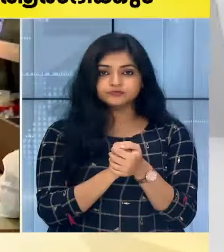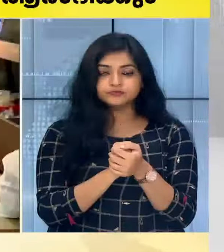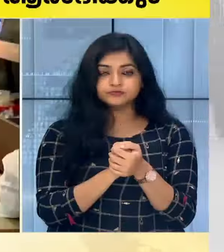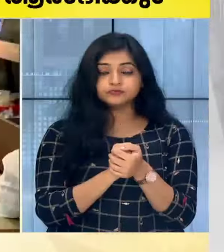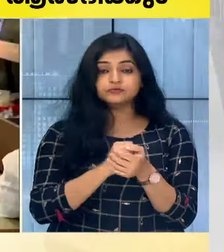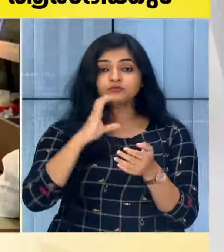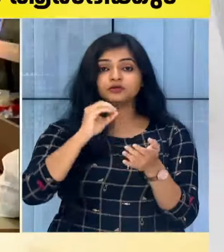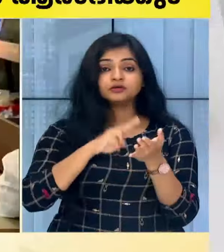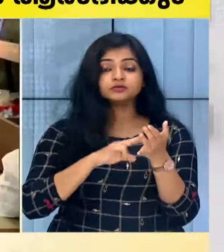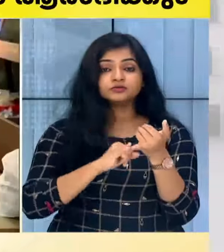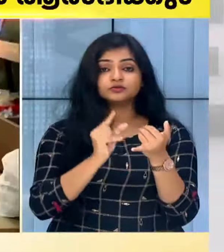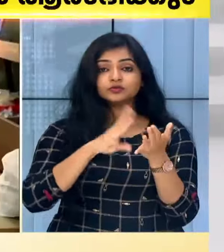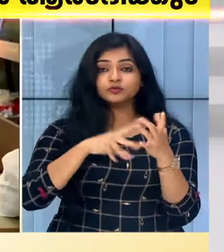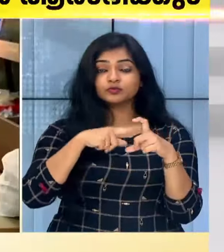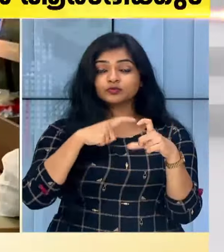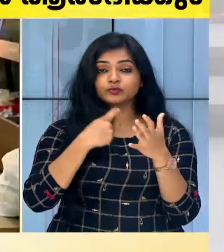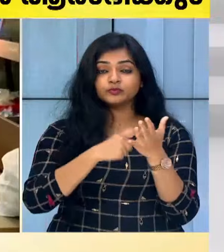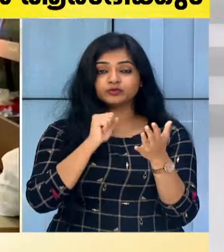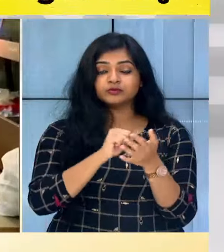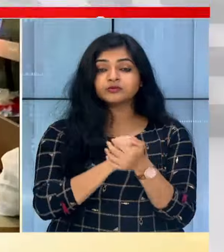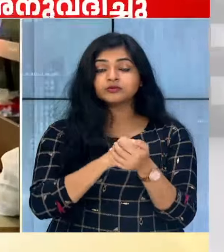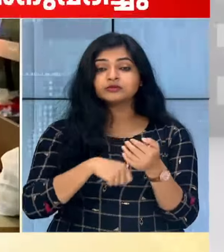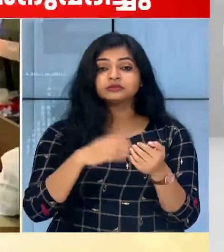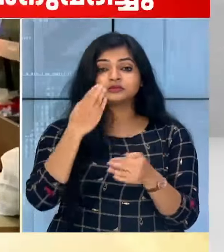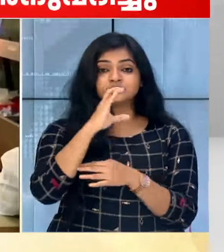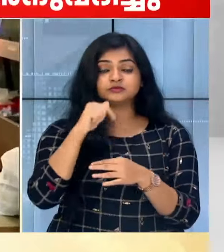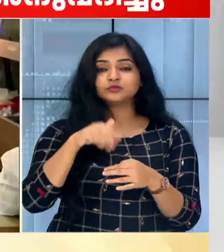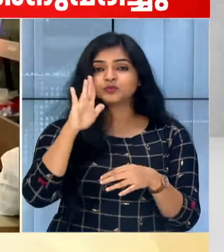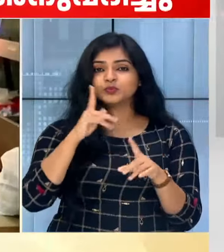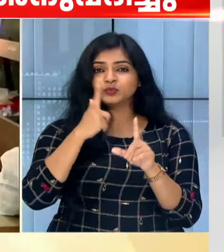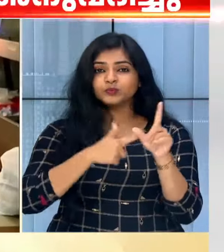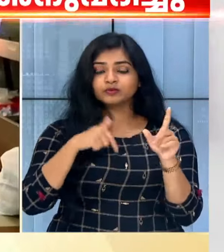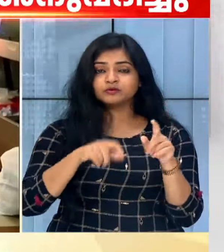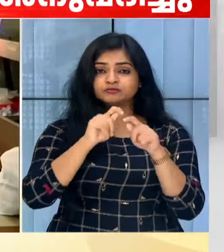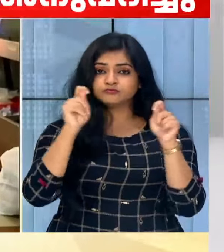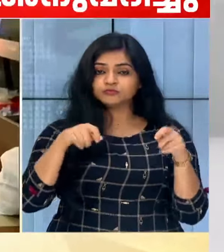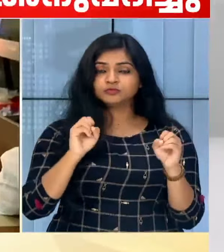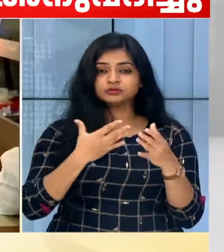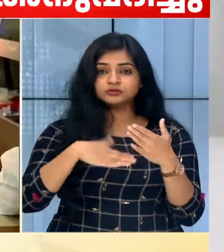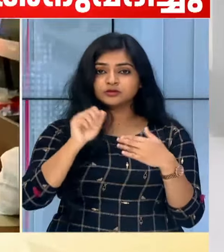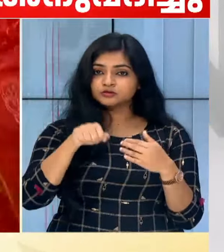കൺസ്യൂമർ ഫെഡിൻ്റെ ഓണച്ചന്ത, ക്ഷമിക്കണം, ക്രിസ്മസ് പുതുവത്സര ചന്തകൾ ഉറപ്പാക്കുന്നു സർക്കാരല്ലേ?